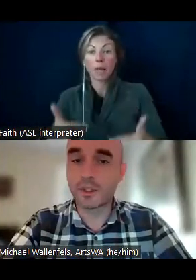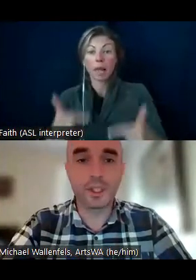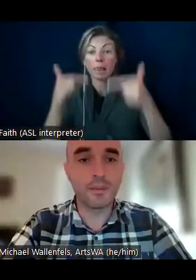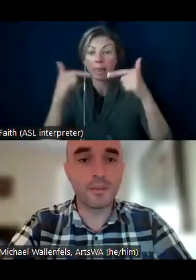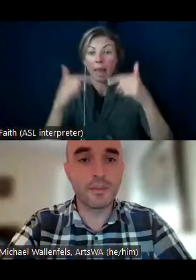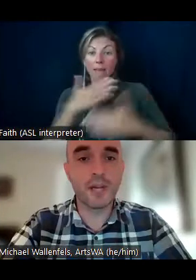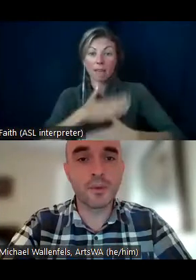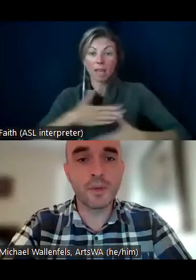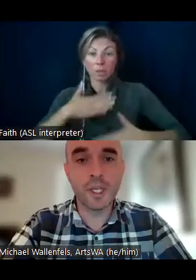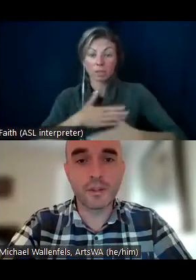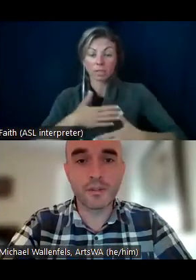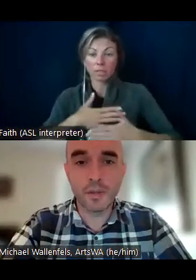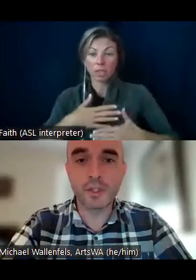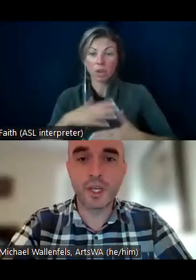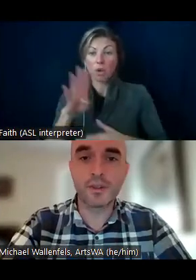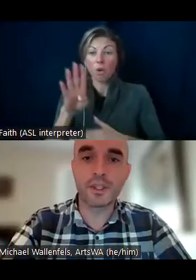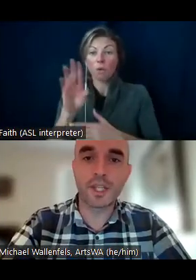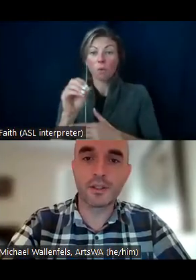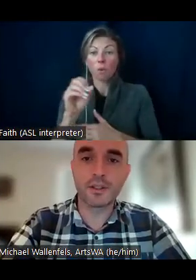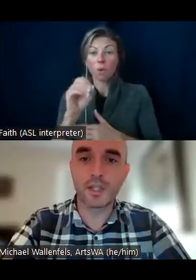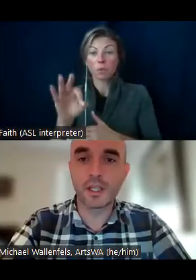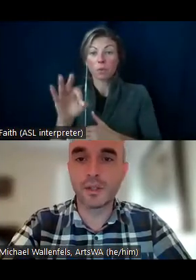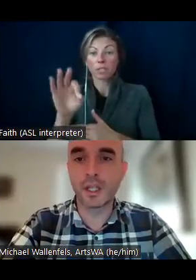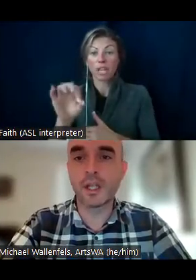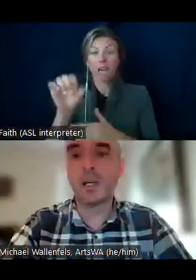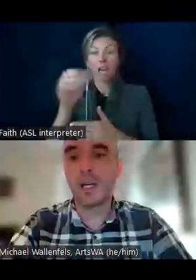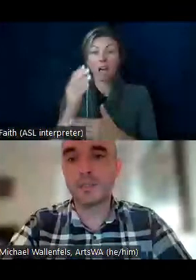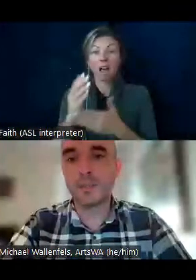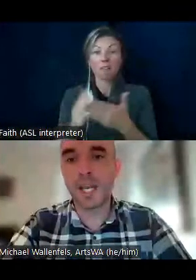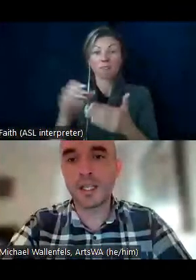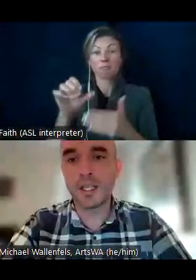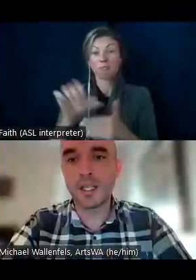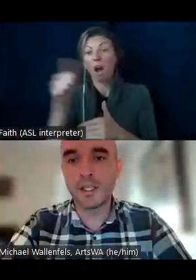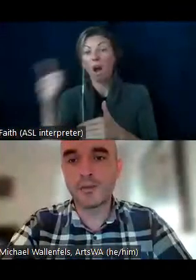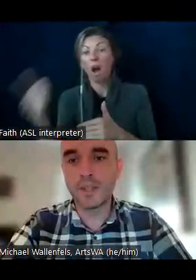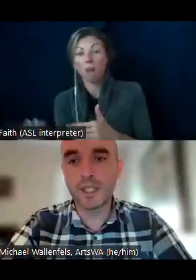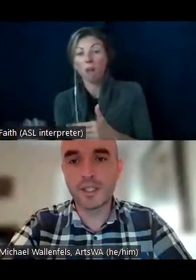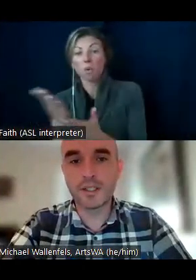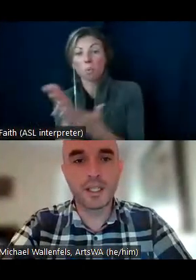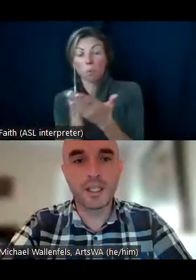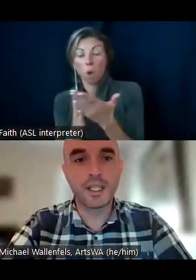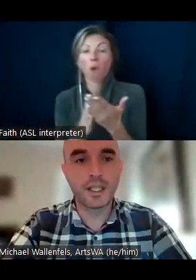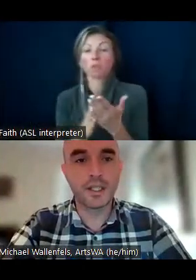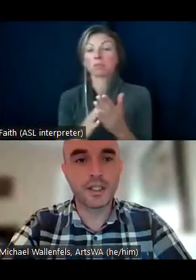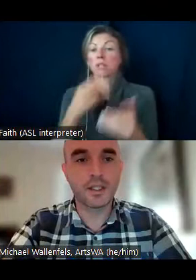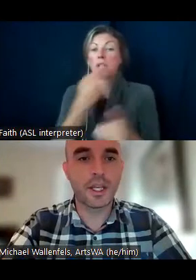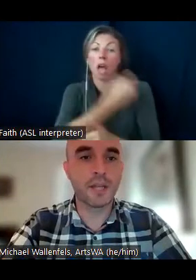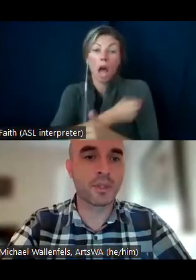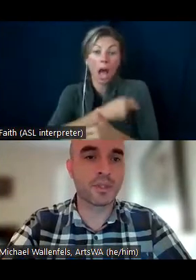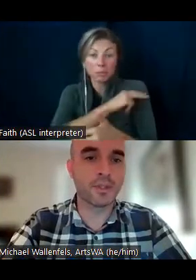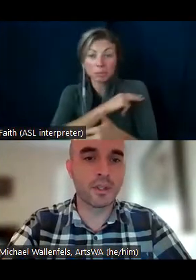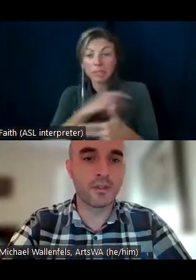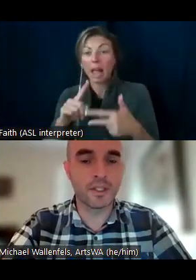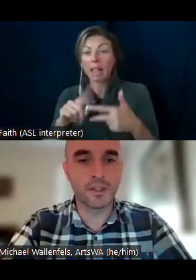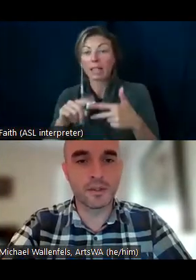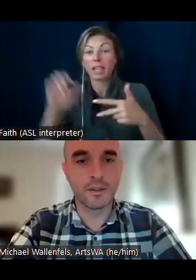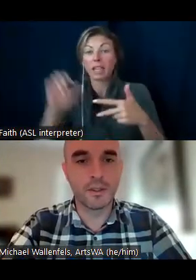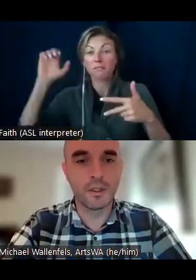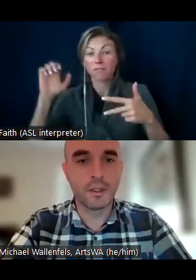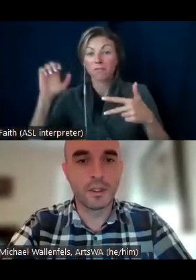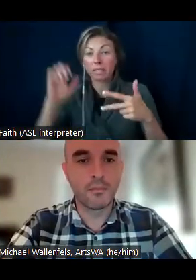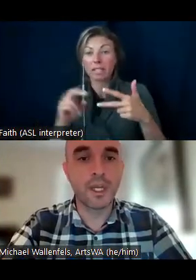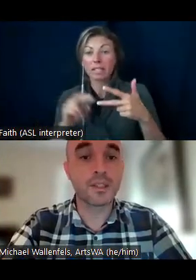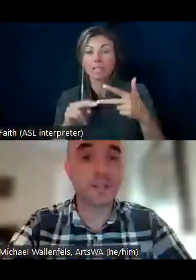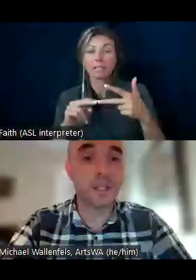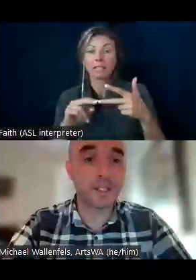부문에서 활동하는 비영리 단체 또한 비즈니스들이 자격이 됩니다. 그리고